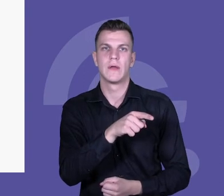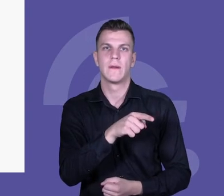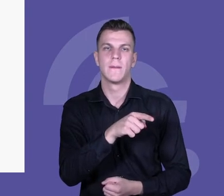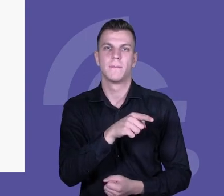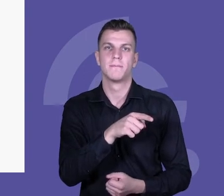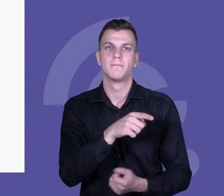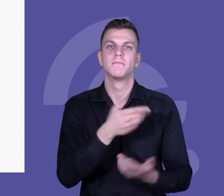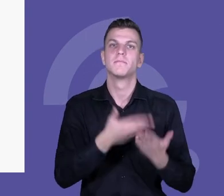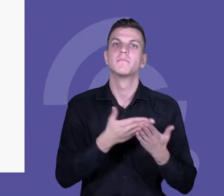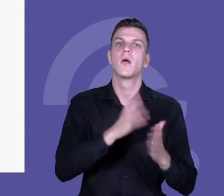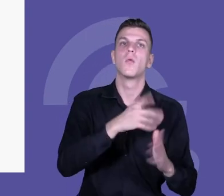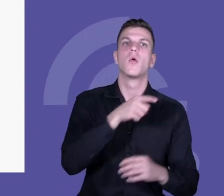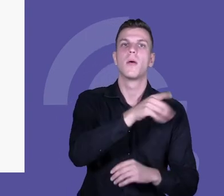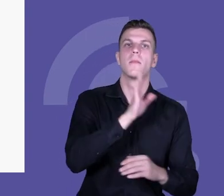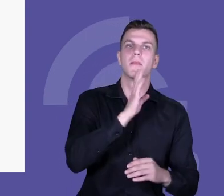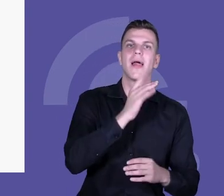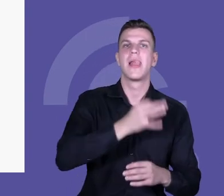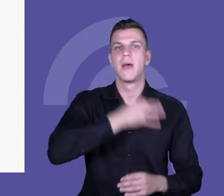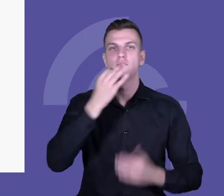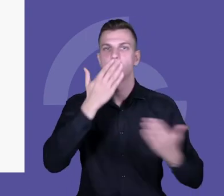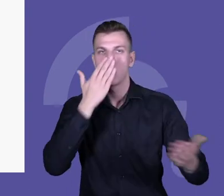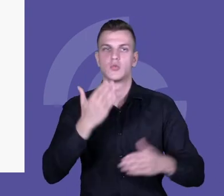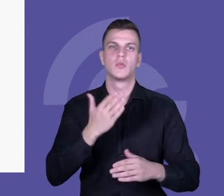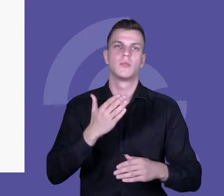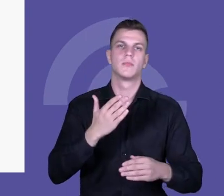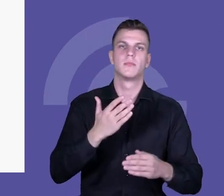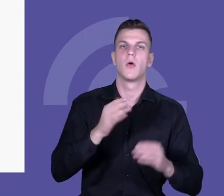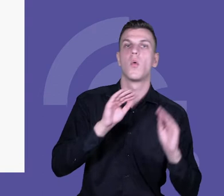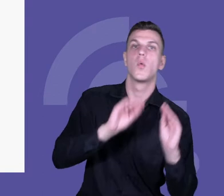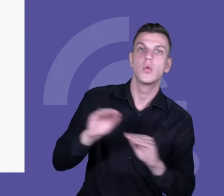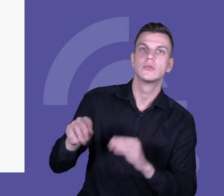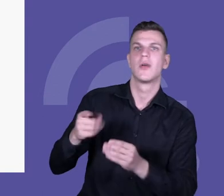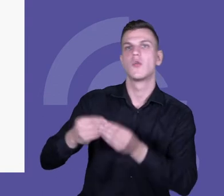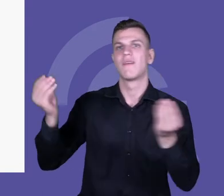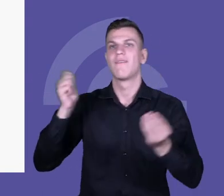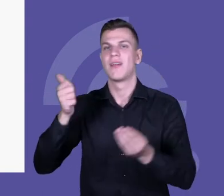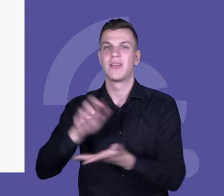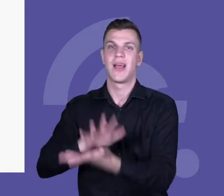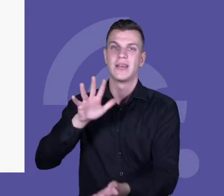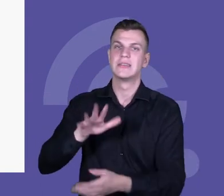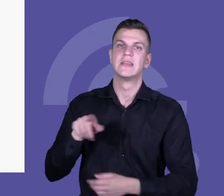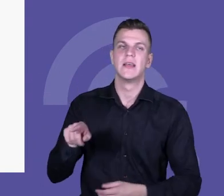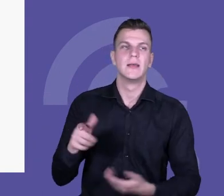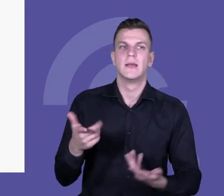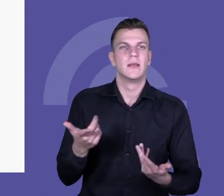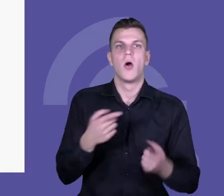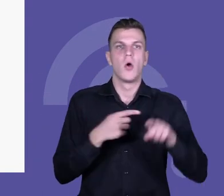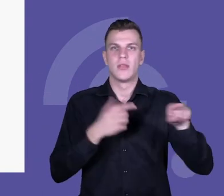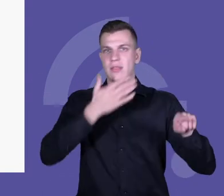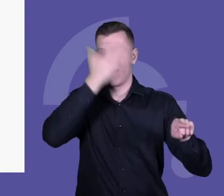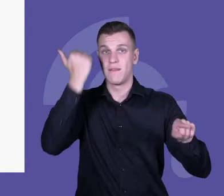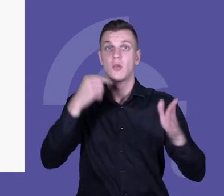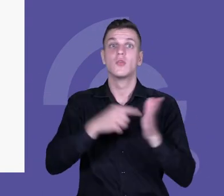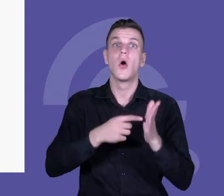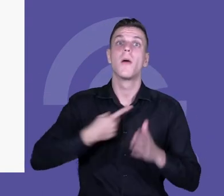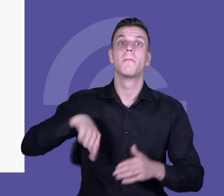poziomie poznawczym i są skuteczne w rozwijaniu kompetencji proinnowacyjnych. Dlatego w takim okresie docelowo oczywiście chcielibyśmy, żeby to nauczyciele sami